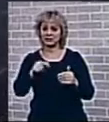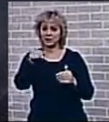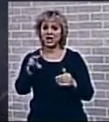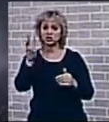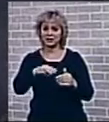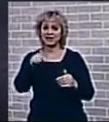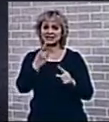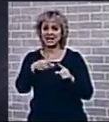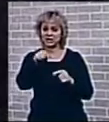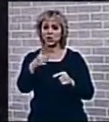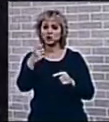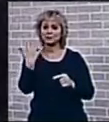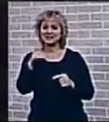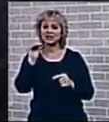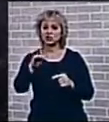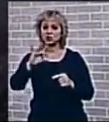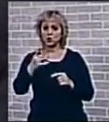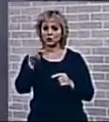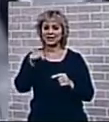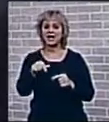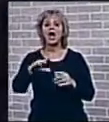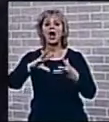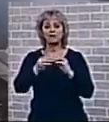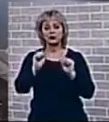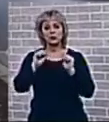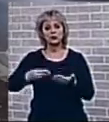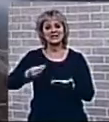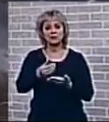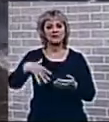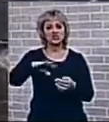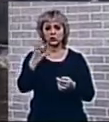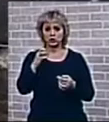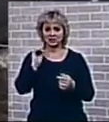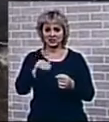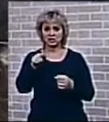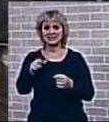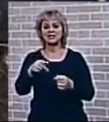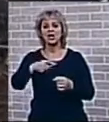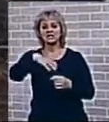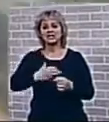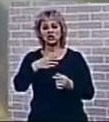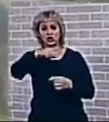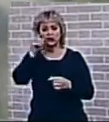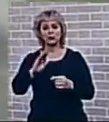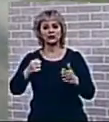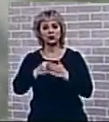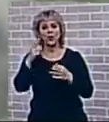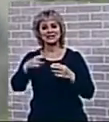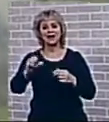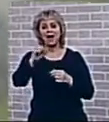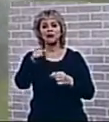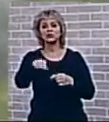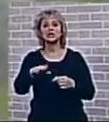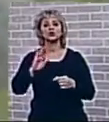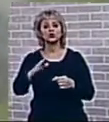предпринимателя оштрафовали за это на 150 тысяч рублей. А вообще можно заплатить все 400. Аномальная жара продержится до конца августа, так